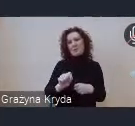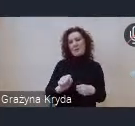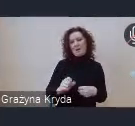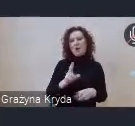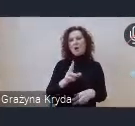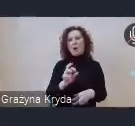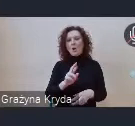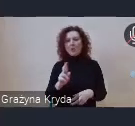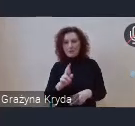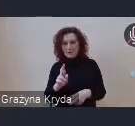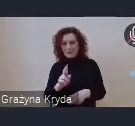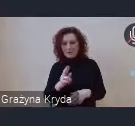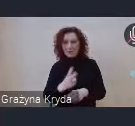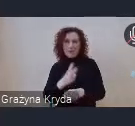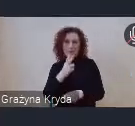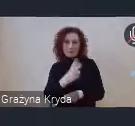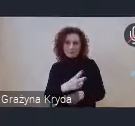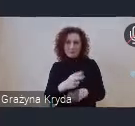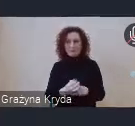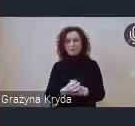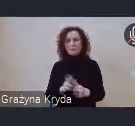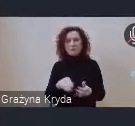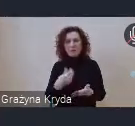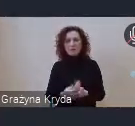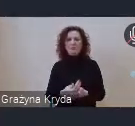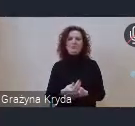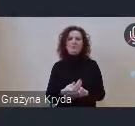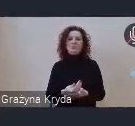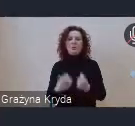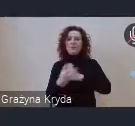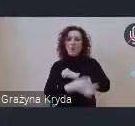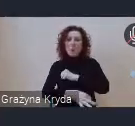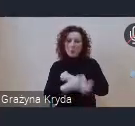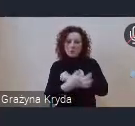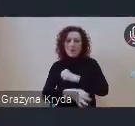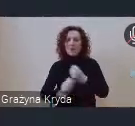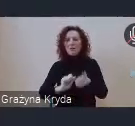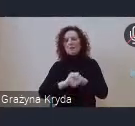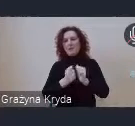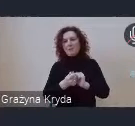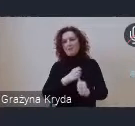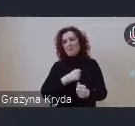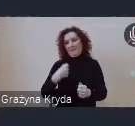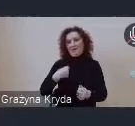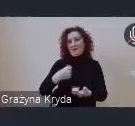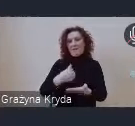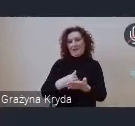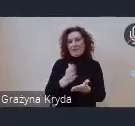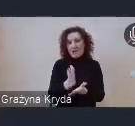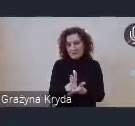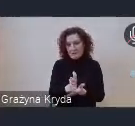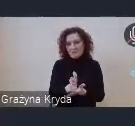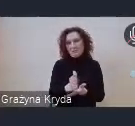uczelnia może być dzielnica po prostu no w Warszawie to są dzielnice w nerwy szukajcie gdzieś tam w tych w tych urzędach koordynatora dostępności